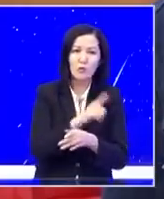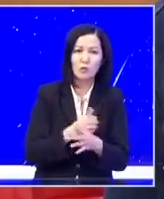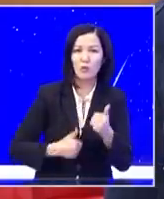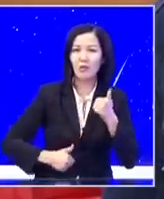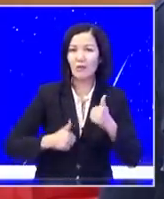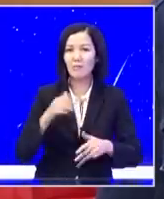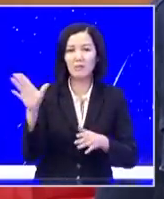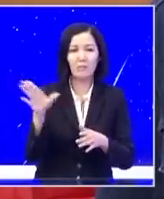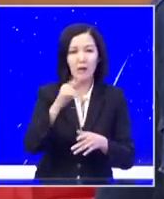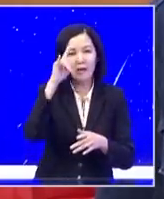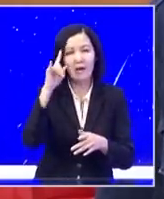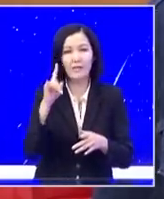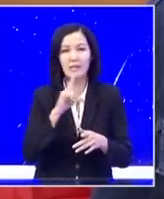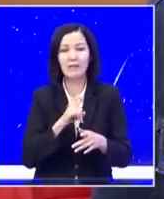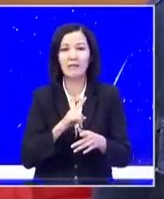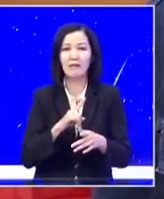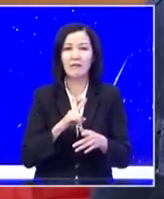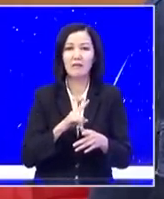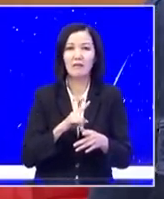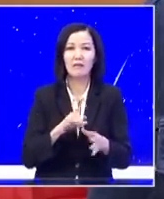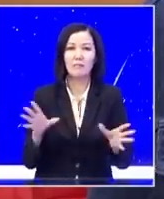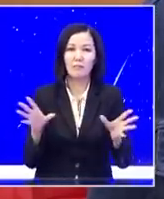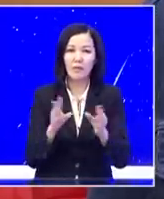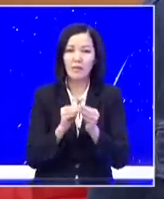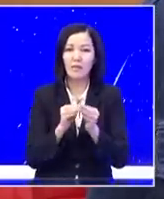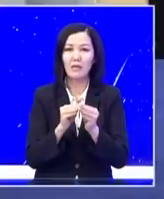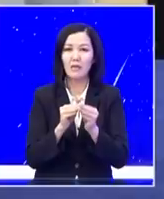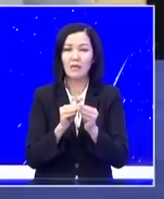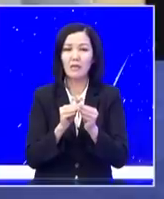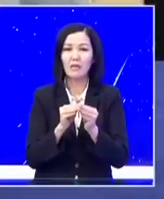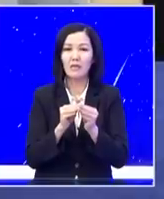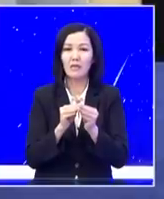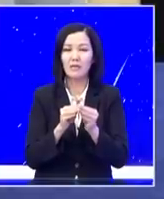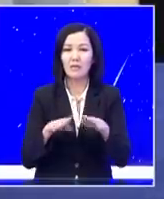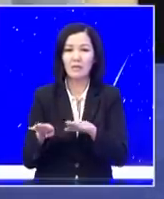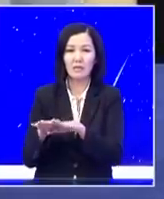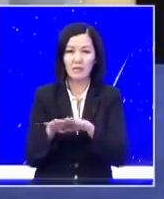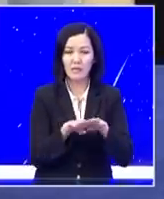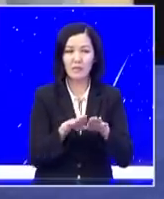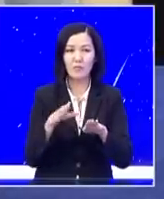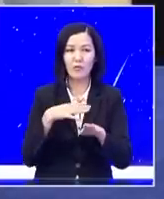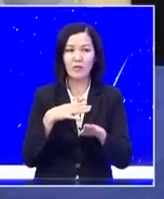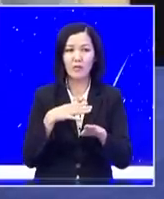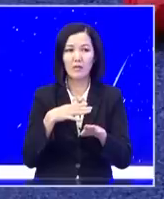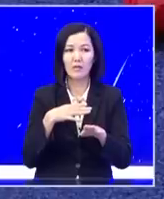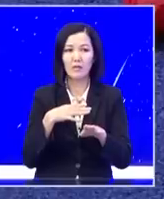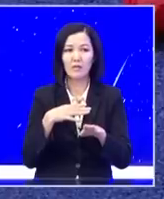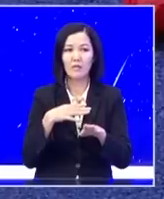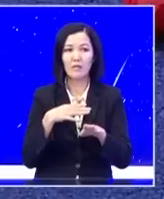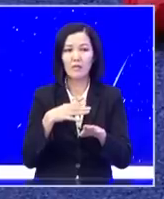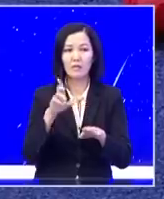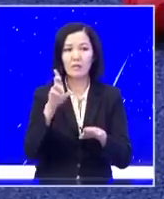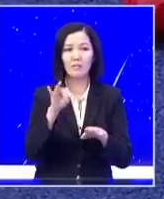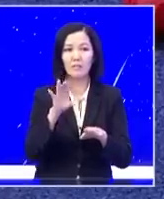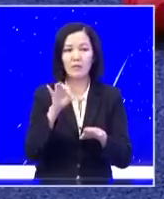сол қазақтың алашордалықтарымен, қазақтың арыстарымен тепе-тең. Алла алдынан жарылқасын дейміз.